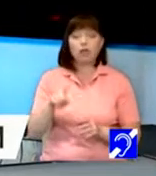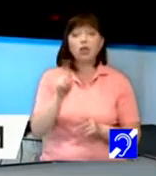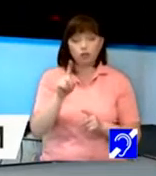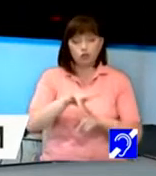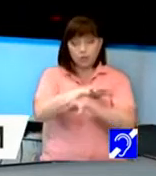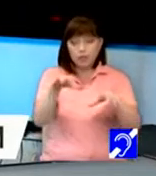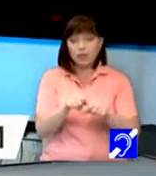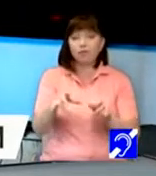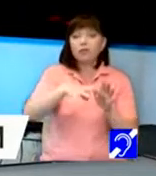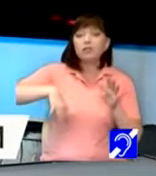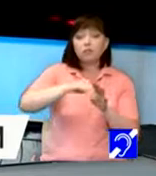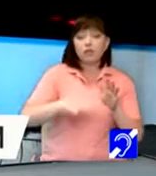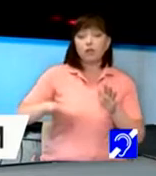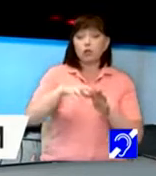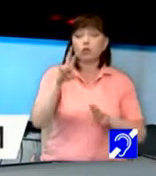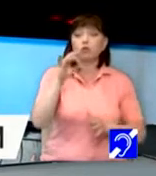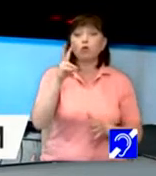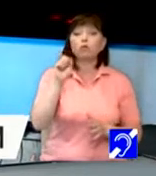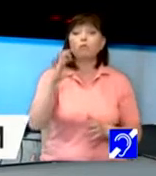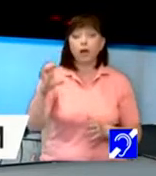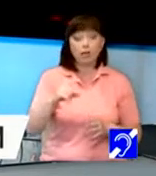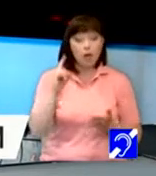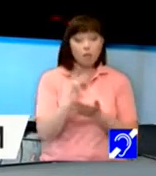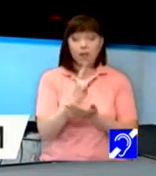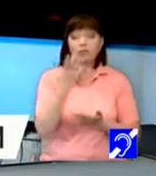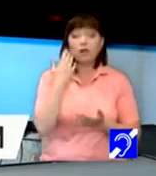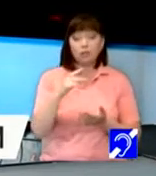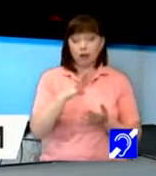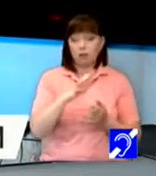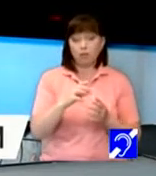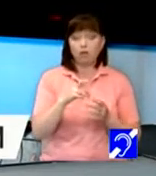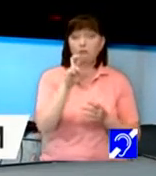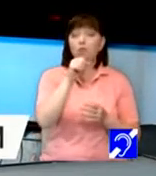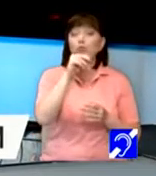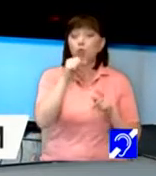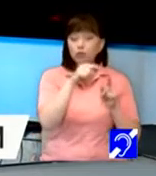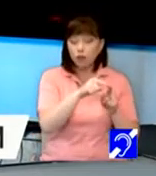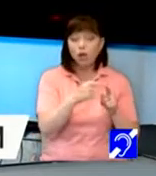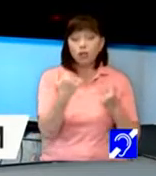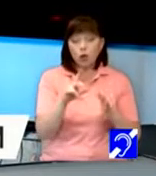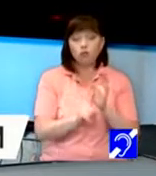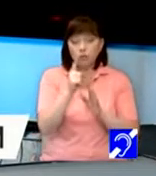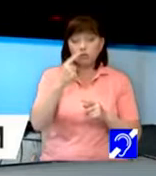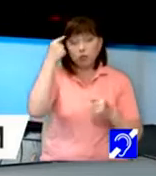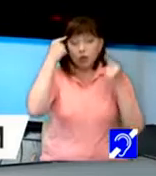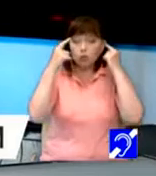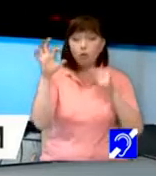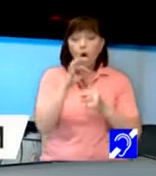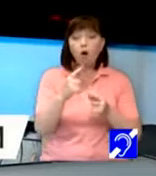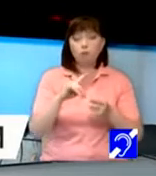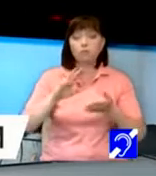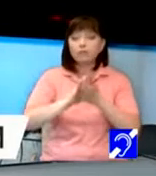controlul total asupra Donbasului. Pentru prima oară de la descoperirea masacrului de la Bucea, se discută despre reluarea